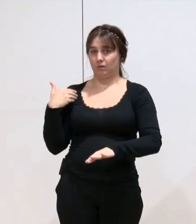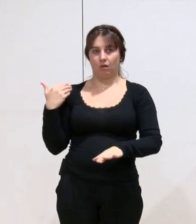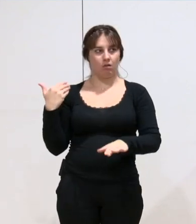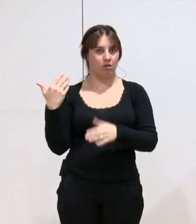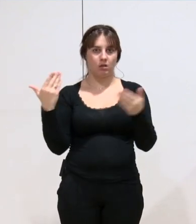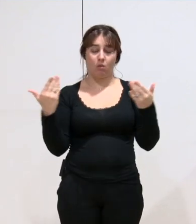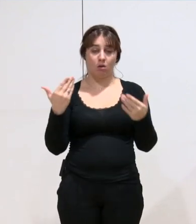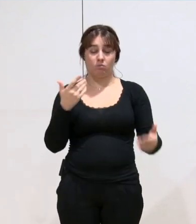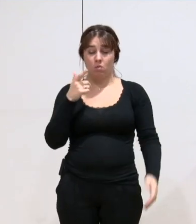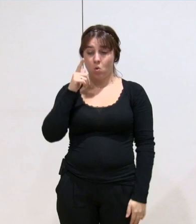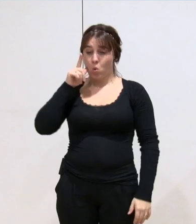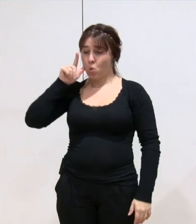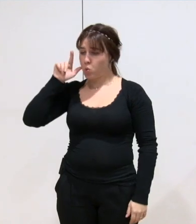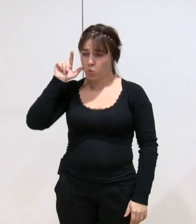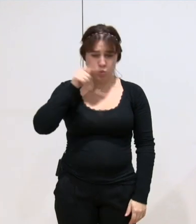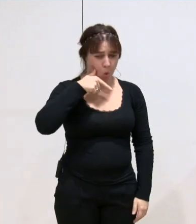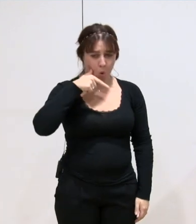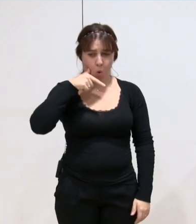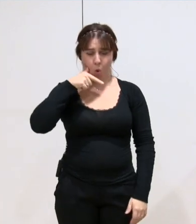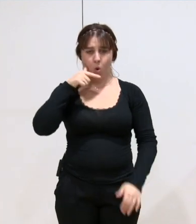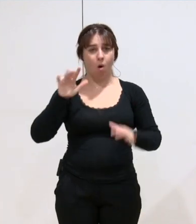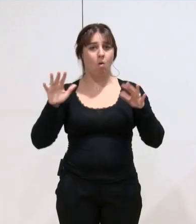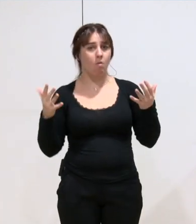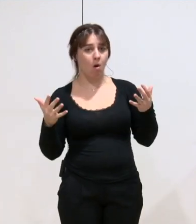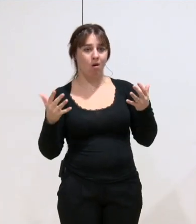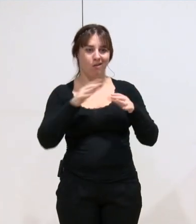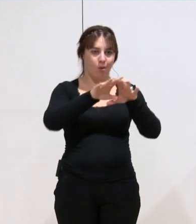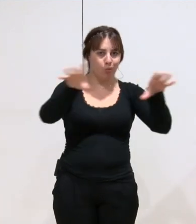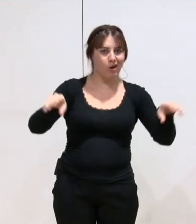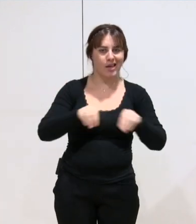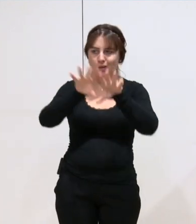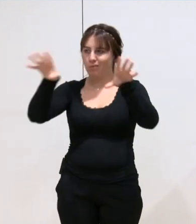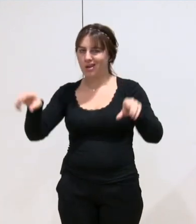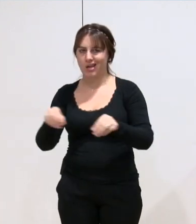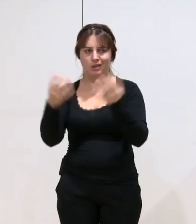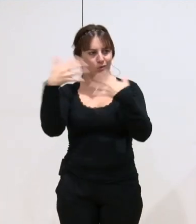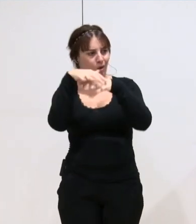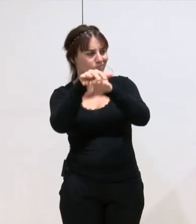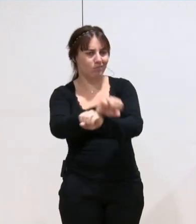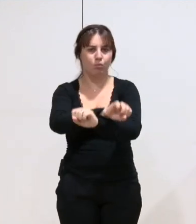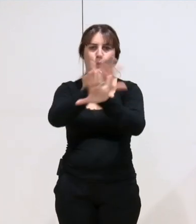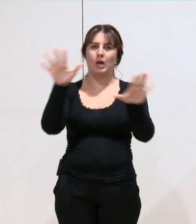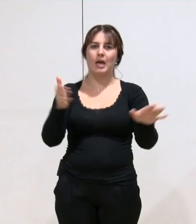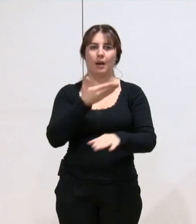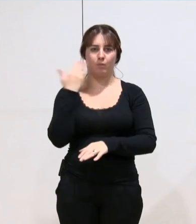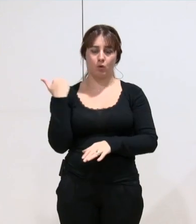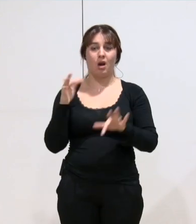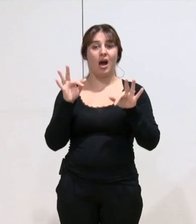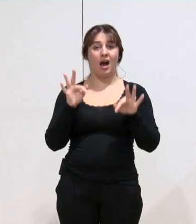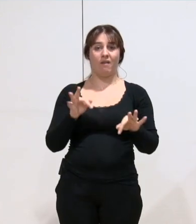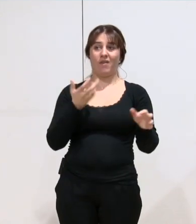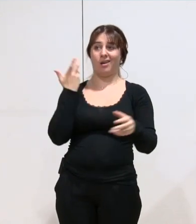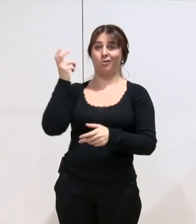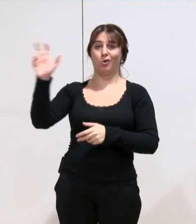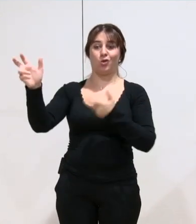conséquent pour intégrer les équipes et reclarifier cela. Ce qu'il faut dire dans ces transferts, c'est que,